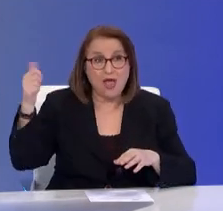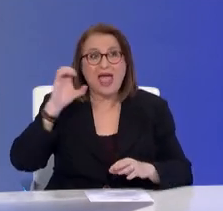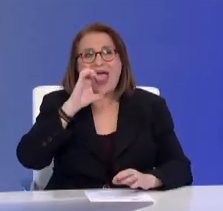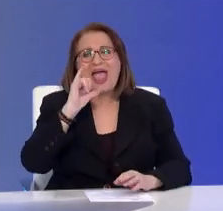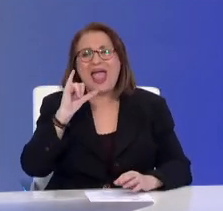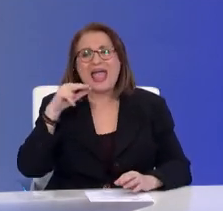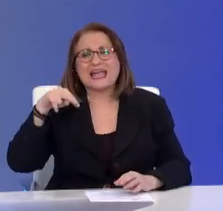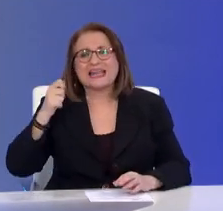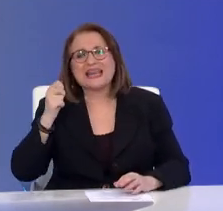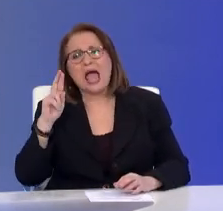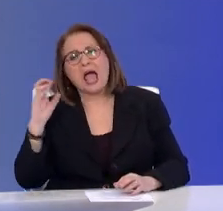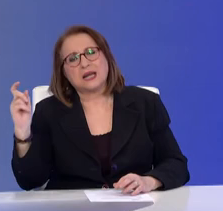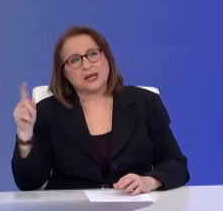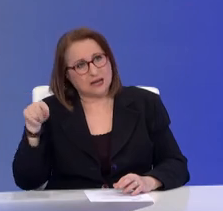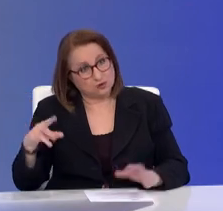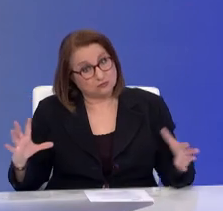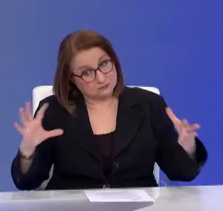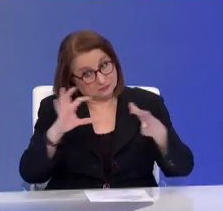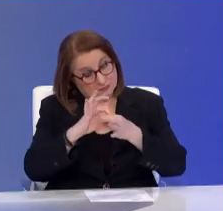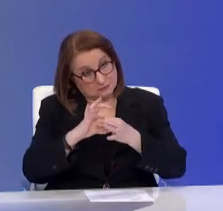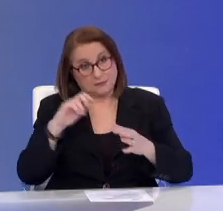στη δημιουργία της Εθνικής Τράπεζας.